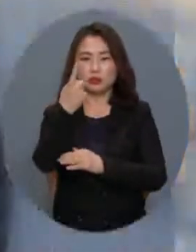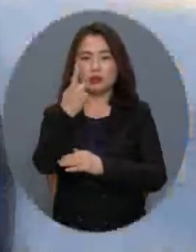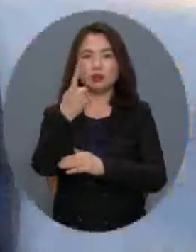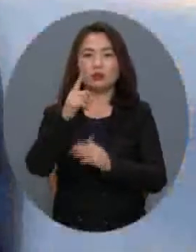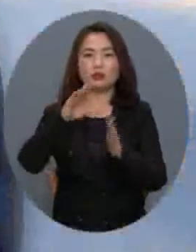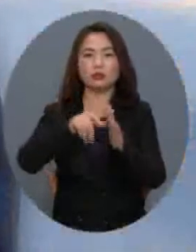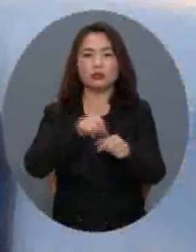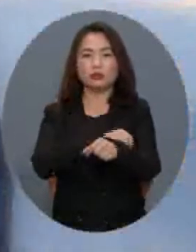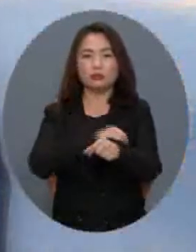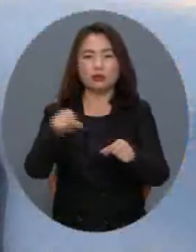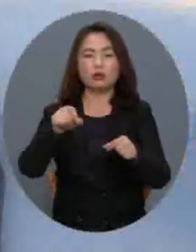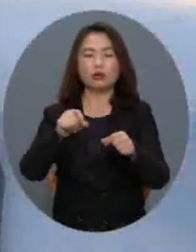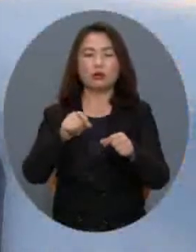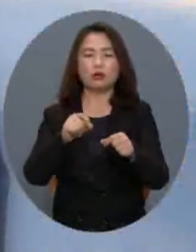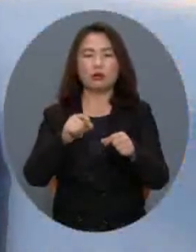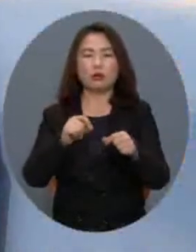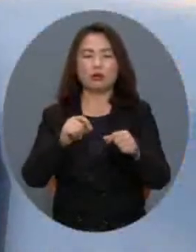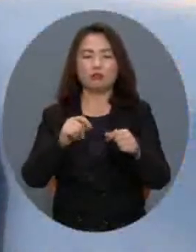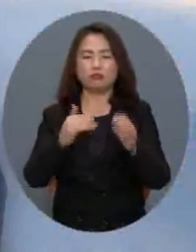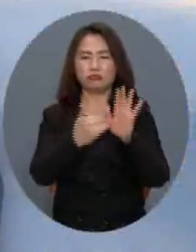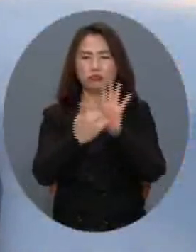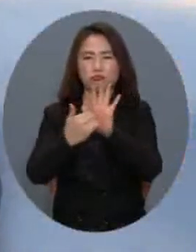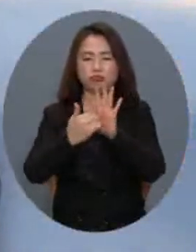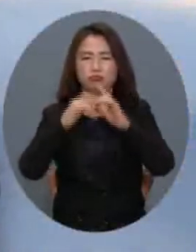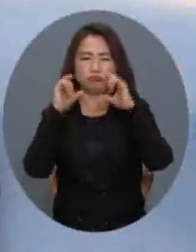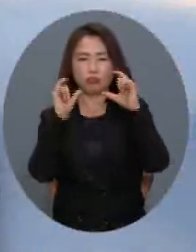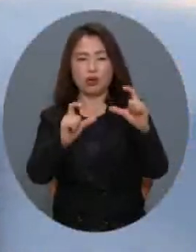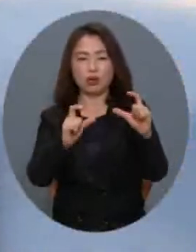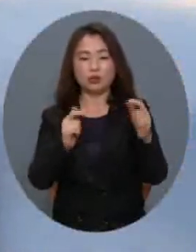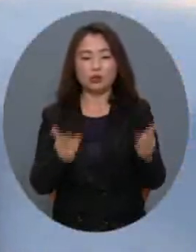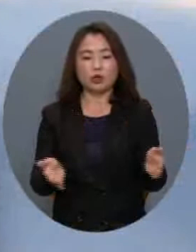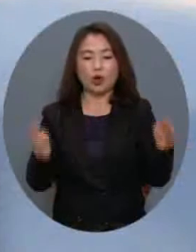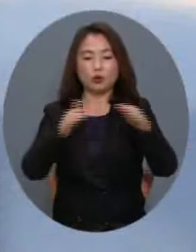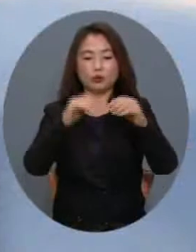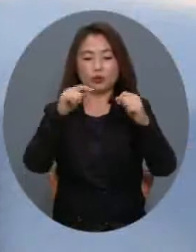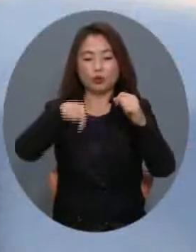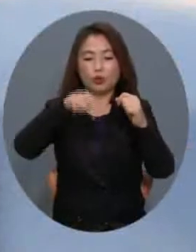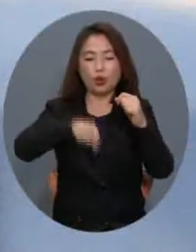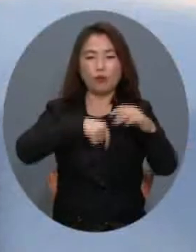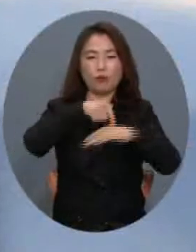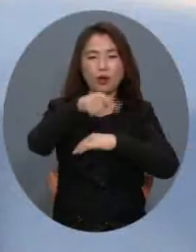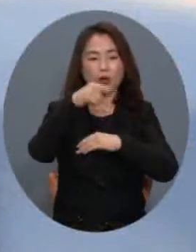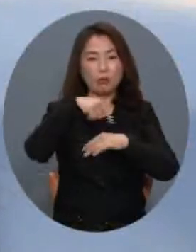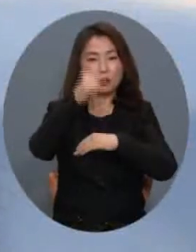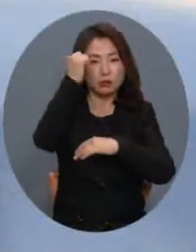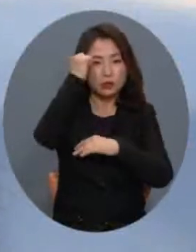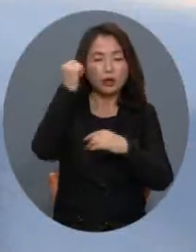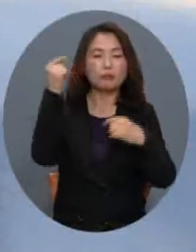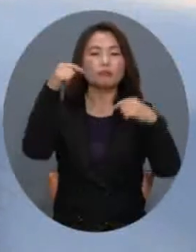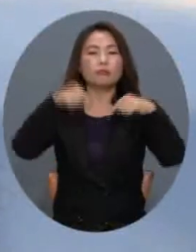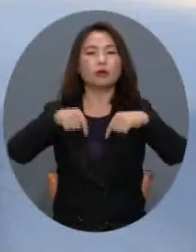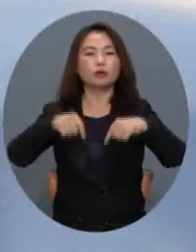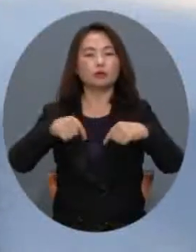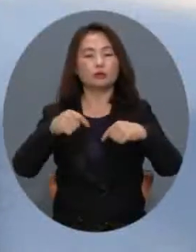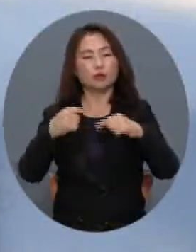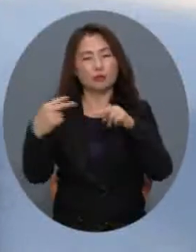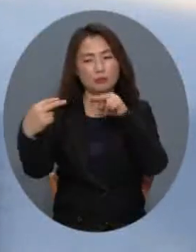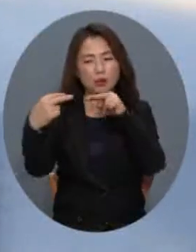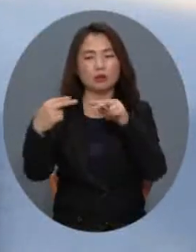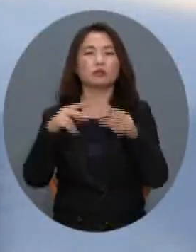연초 특별 방역 대책이라며 이 같은 장애인 집단 거주 시설에서의 외출과 외박, 면회를